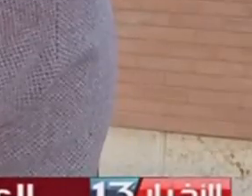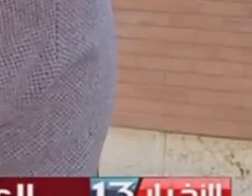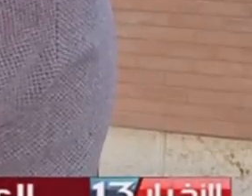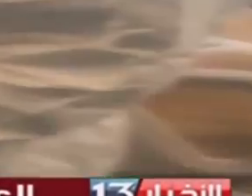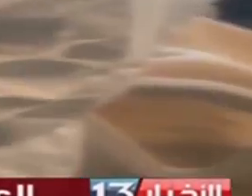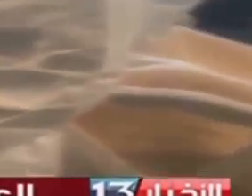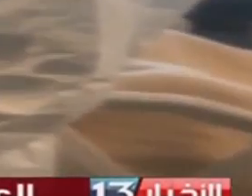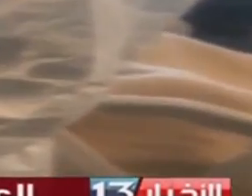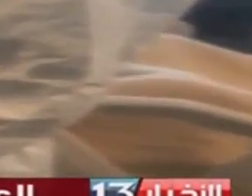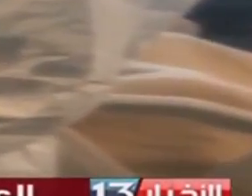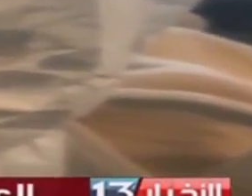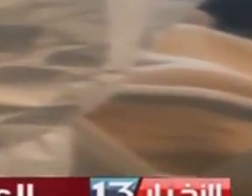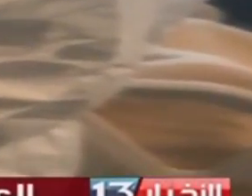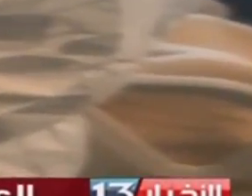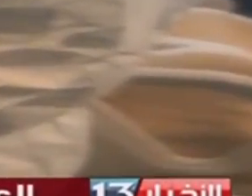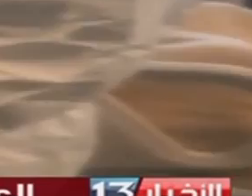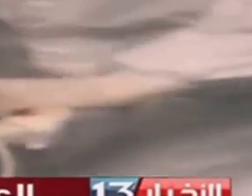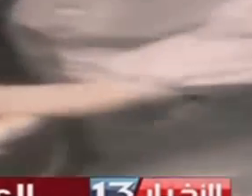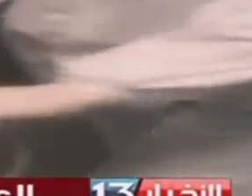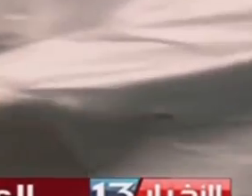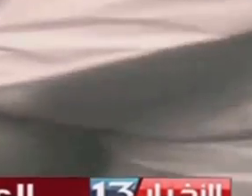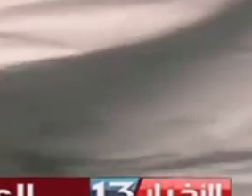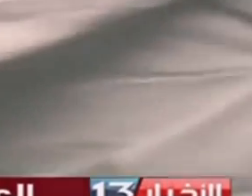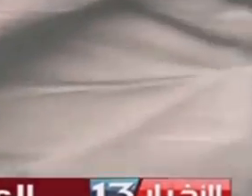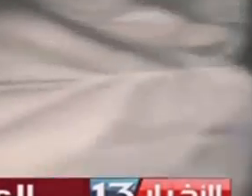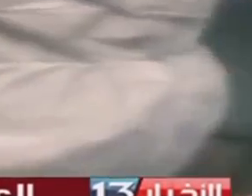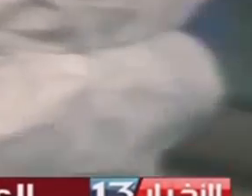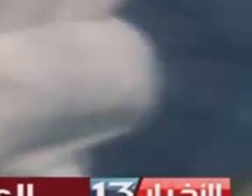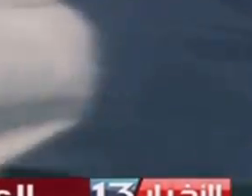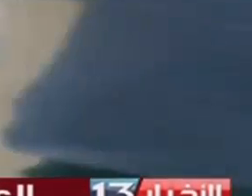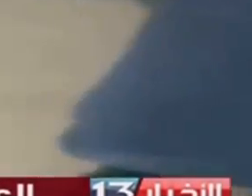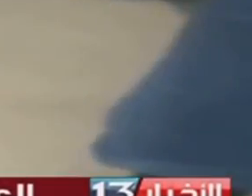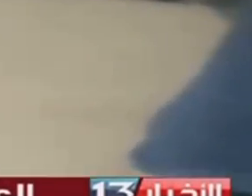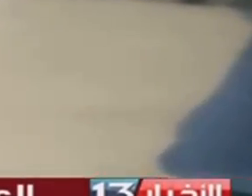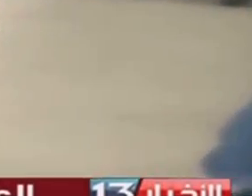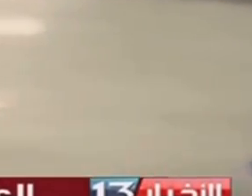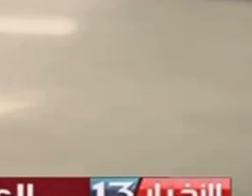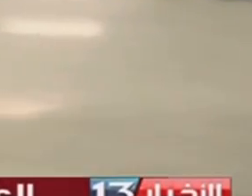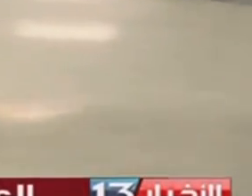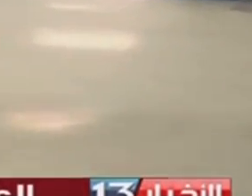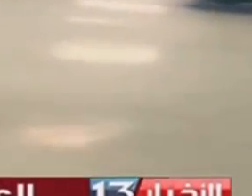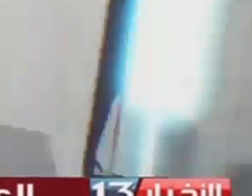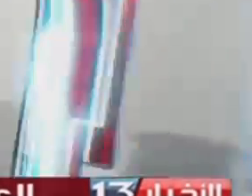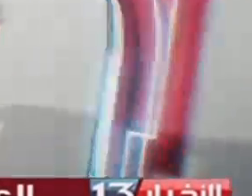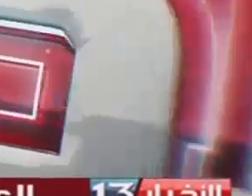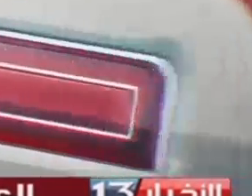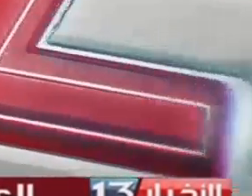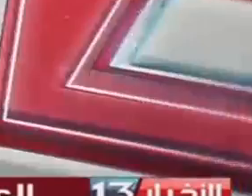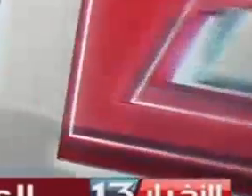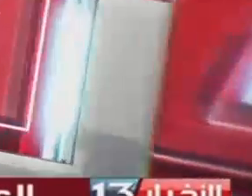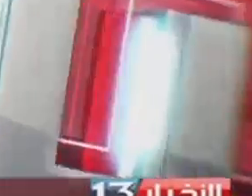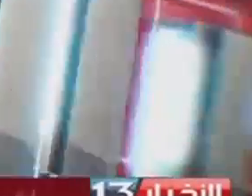مهامها الإنسانية في الإنعاش والتخدير الطبيين، وتقدير إيطالي لجهودها في المساعدة على إنقاذ المرضى من فيروس